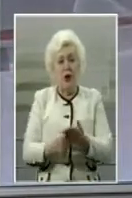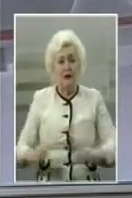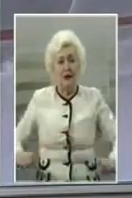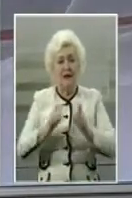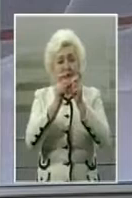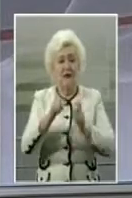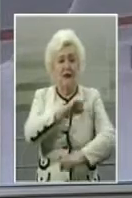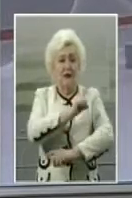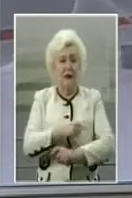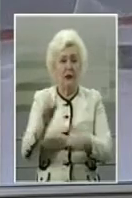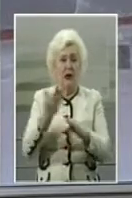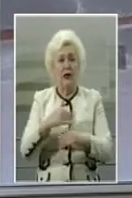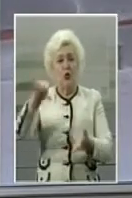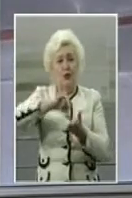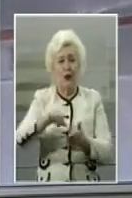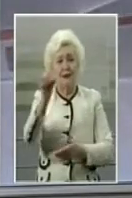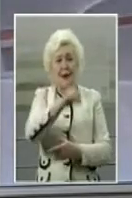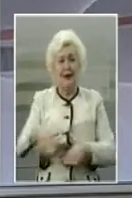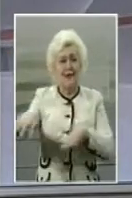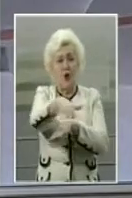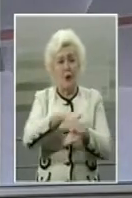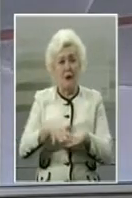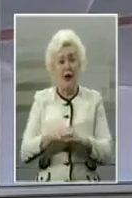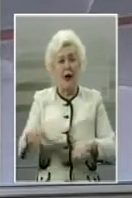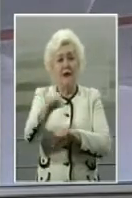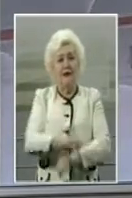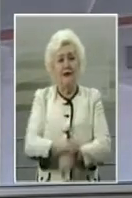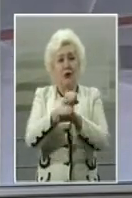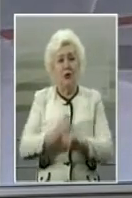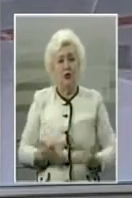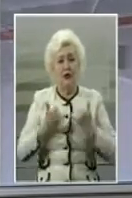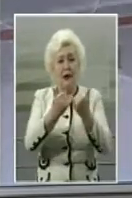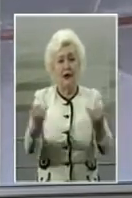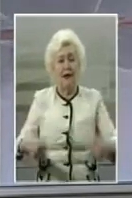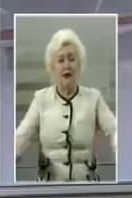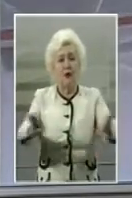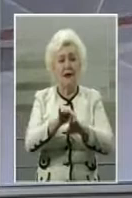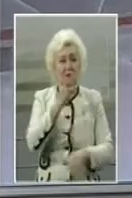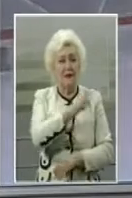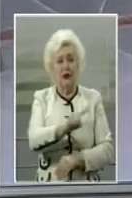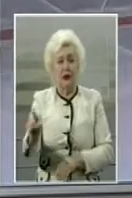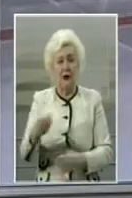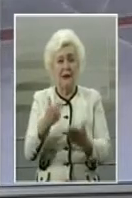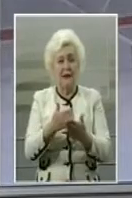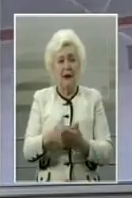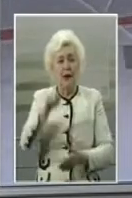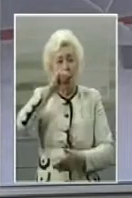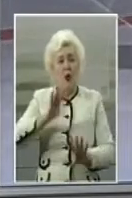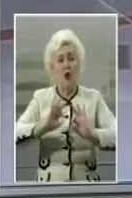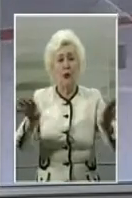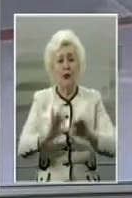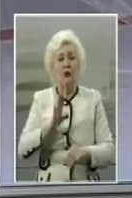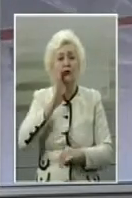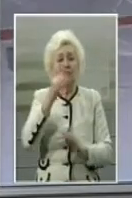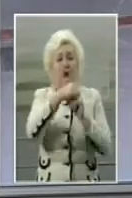між силовиками та учасниками Євромайдану. Революція Гідності вийшла на завершальний етап. За даними «Укрінформу»,